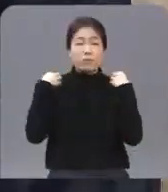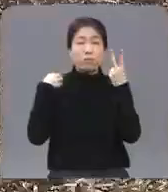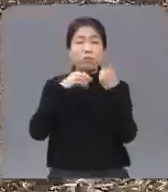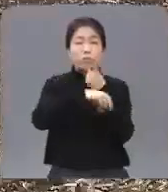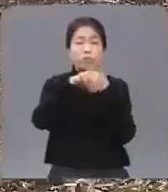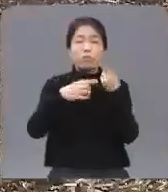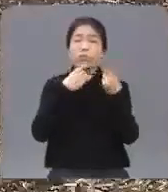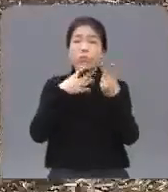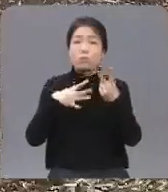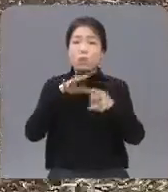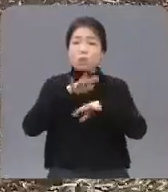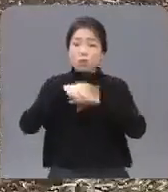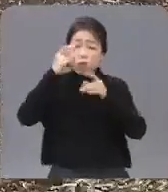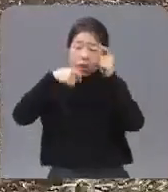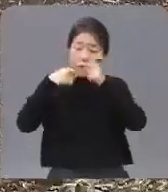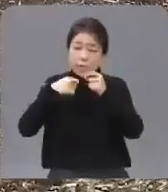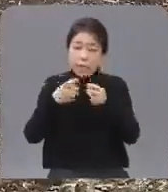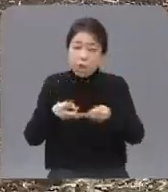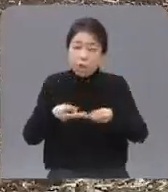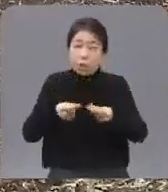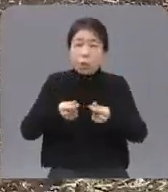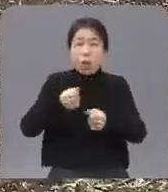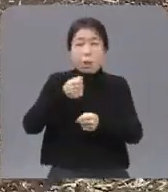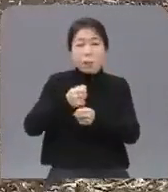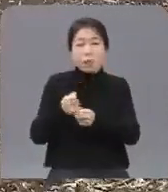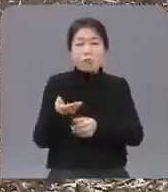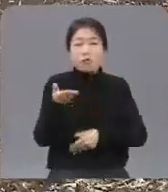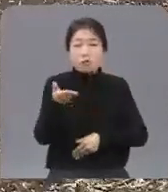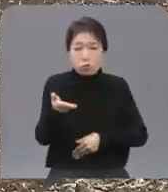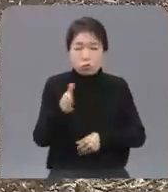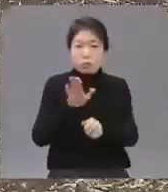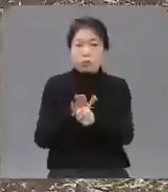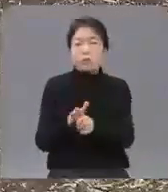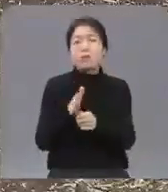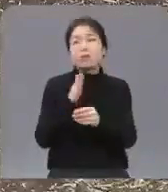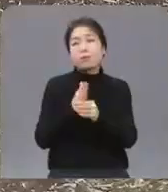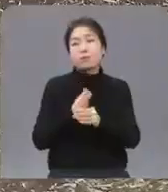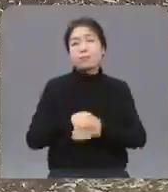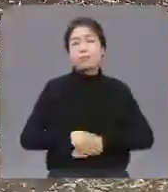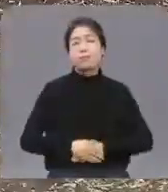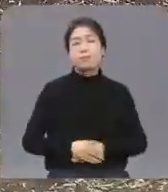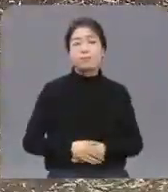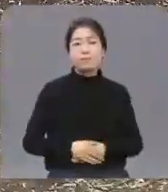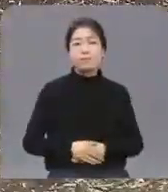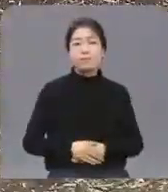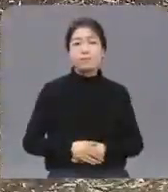곳만 농업 부산물 분쇄를 지원하고 있습니다 KBS 뉴스 조경호입니다